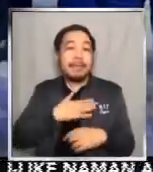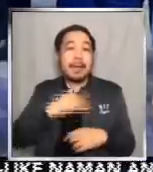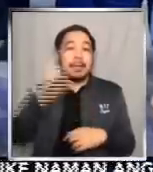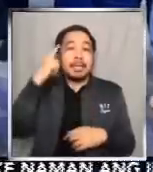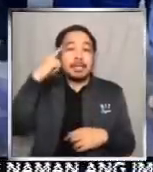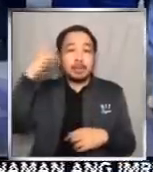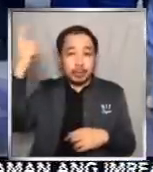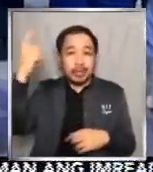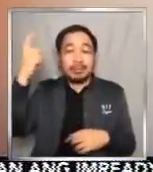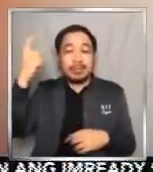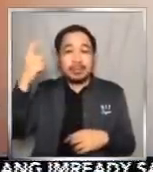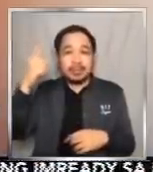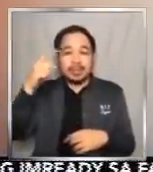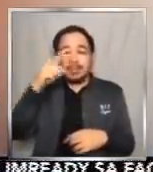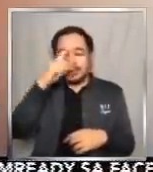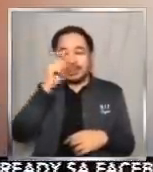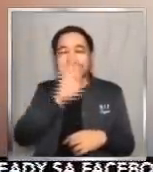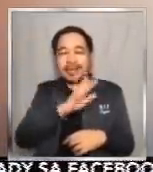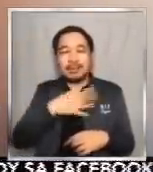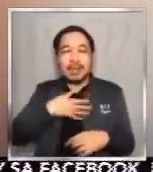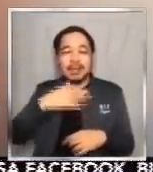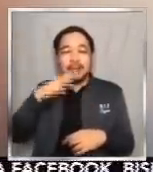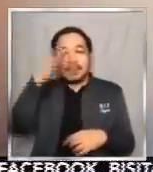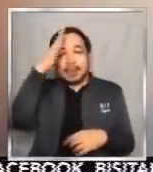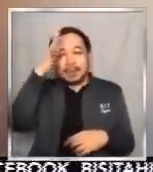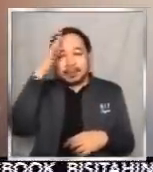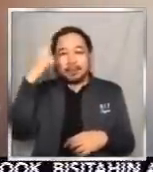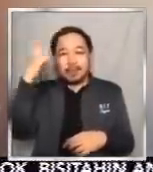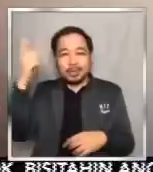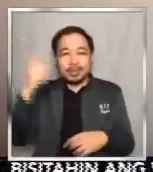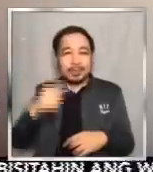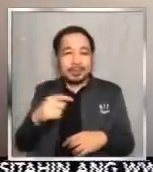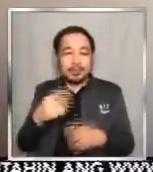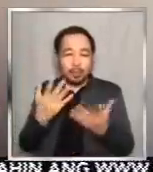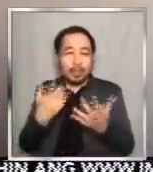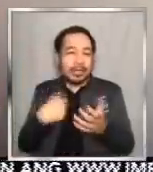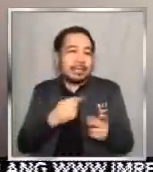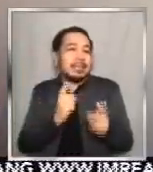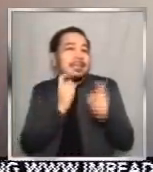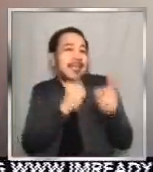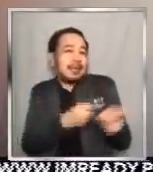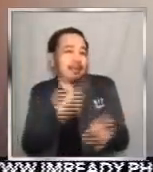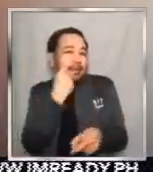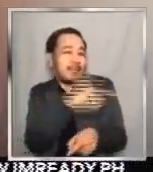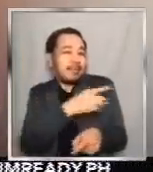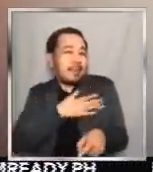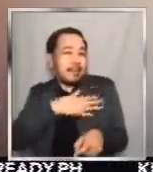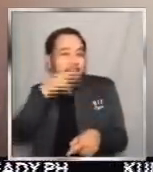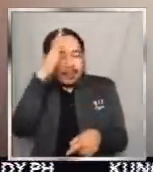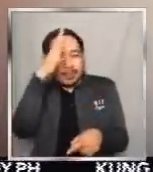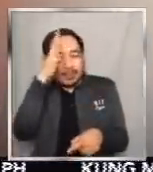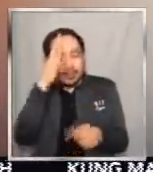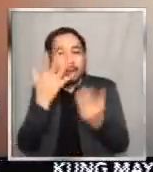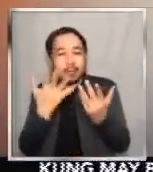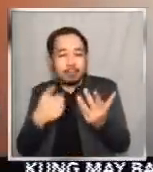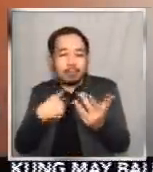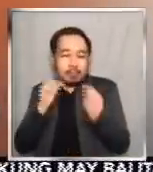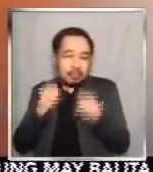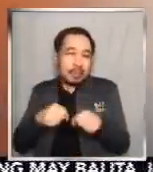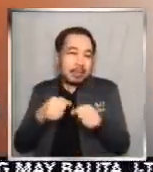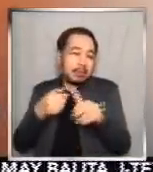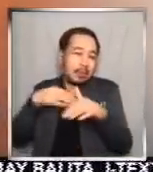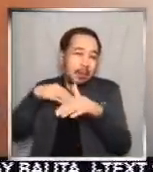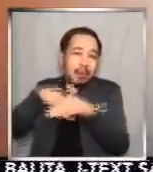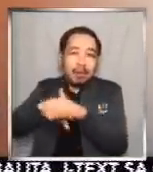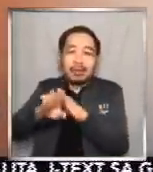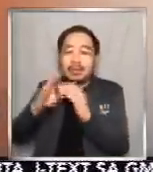pangarap ng tatay ko. Walang ibang mas higit na regalo para sa kanya yung makapasok ako sa Olympics,